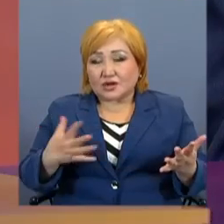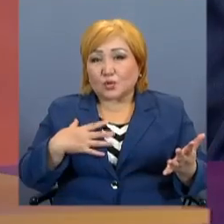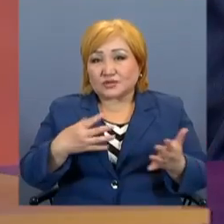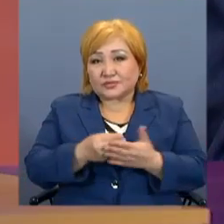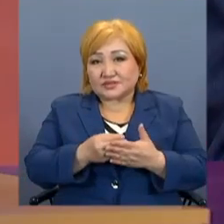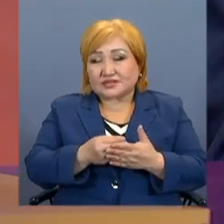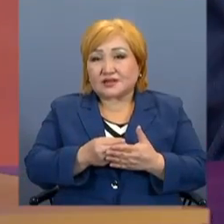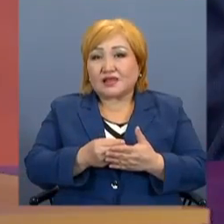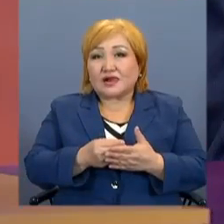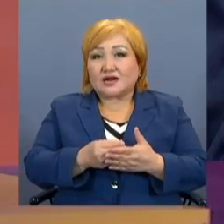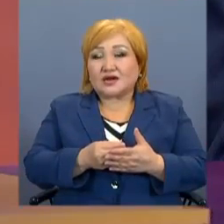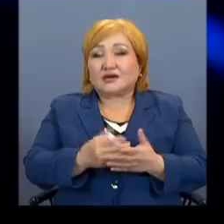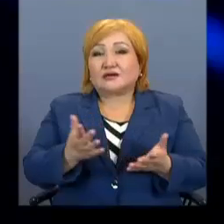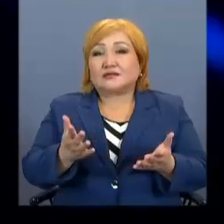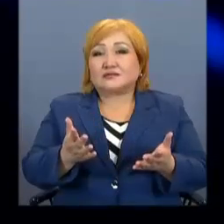өзіміздің функционалдық